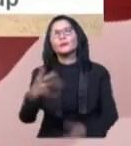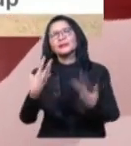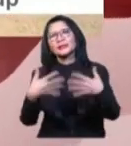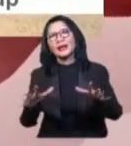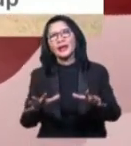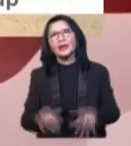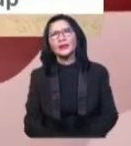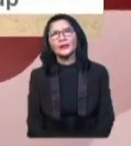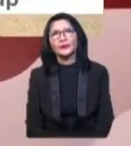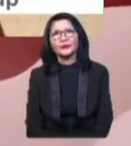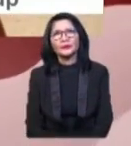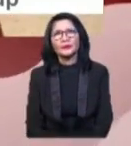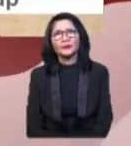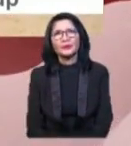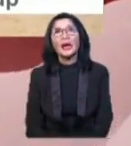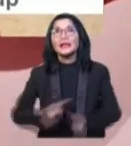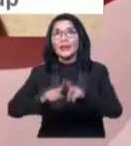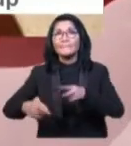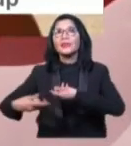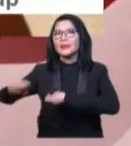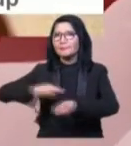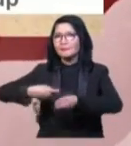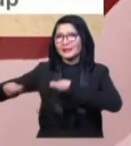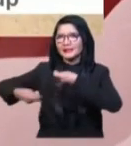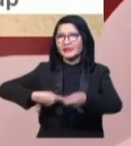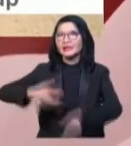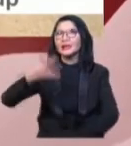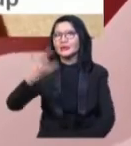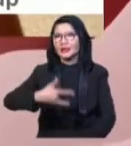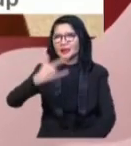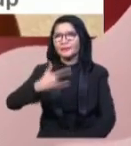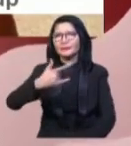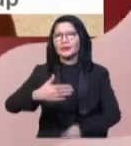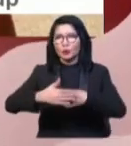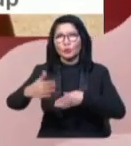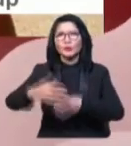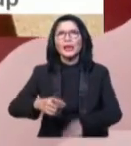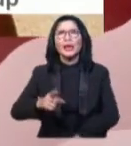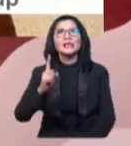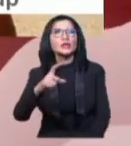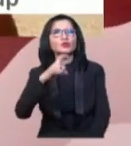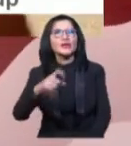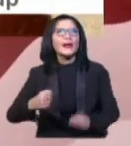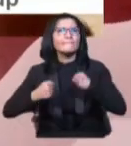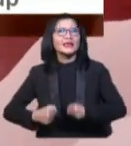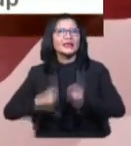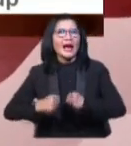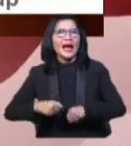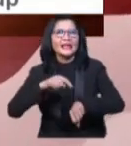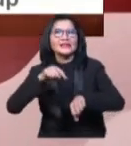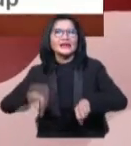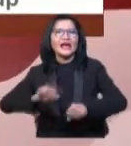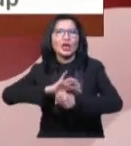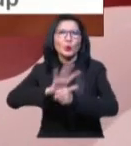berakhir. Namun gimana pun bisnis juga harus terus berjalan ya. Jadi salah satu cara bertahan saat pandemi